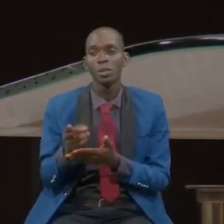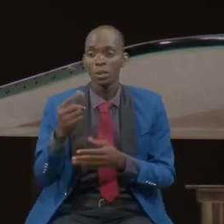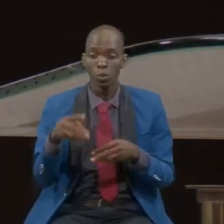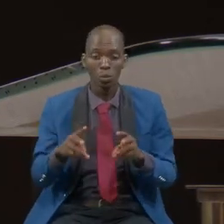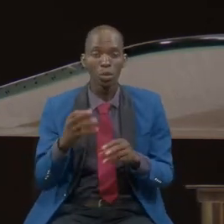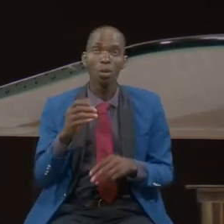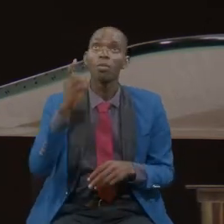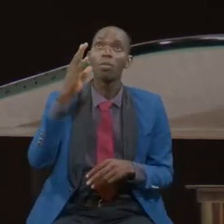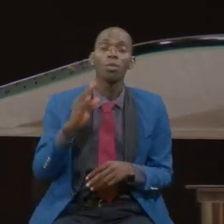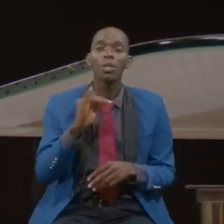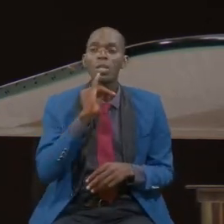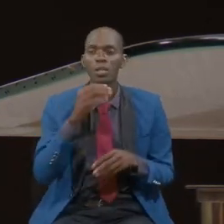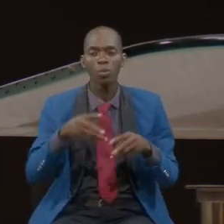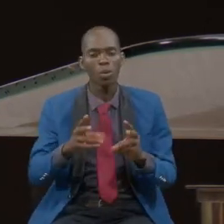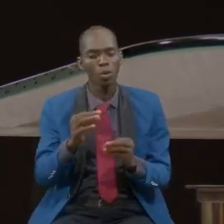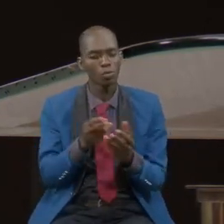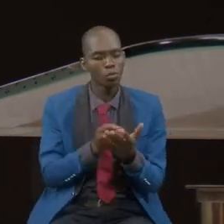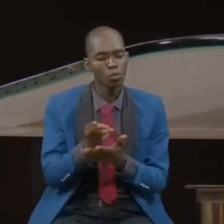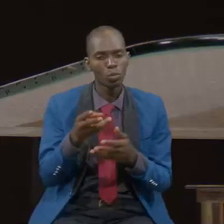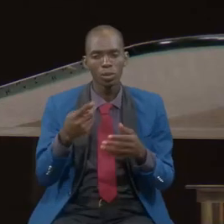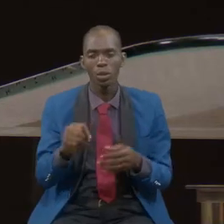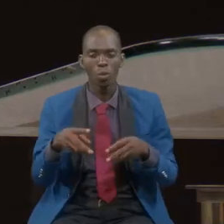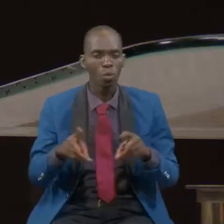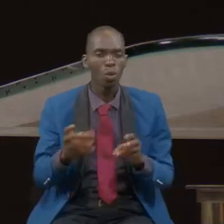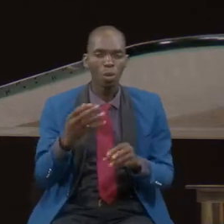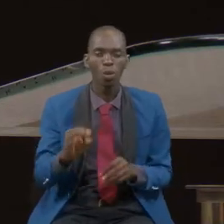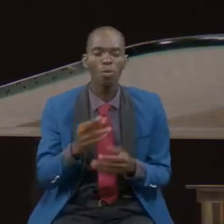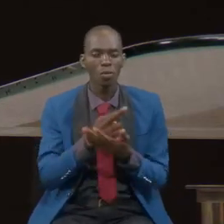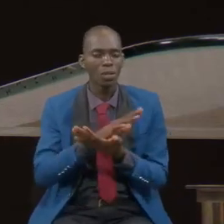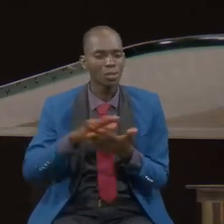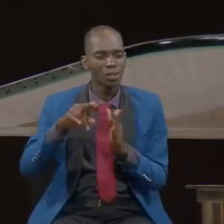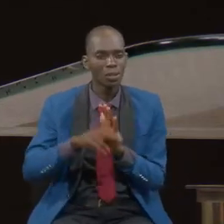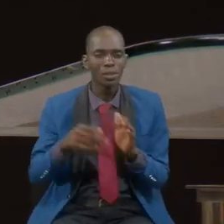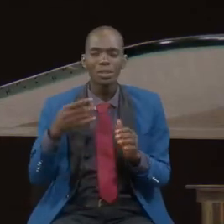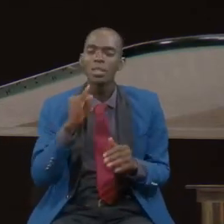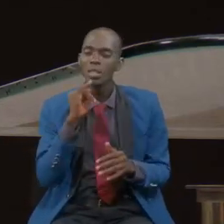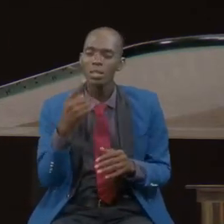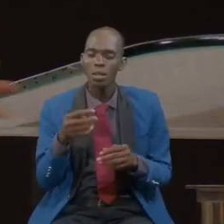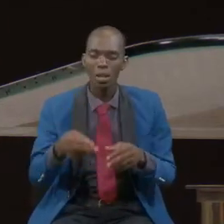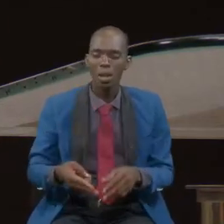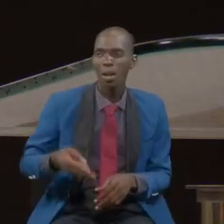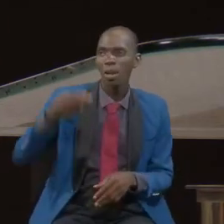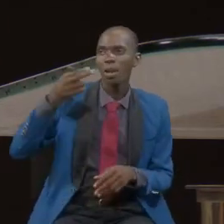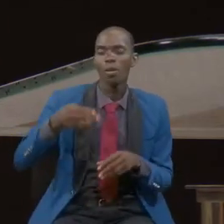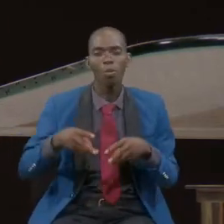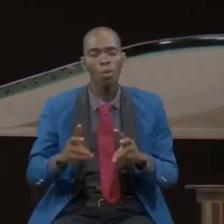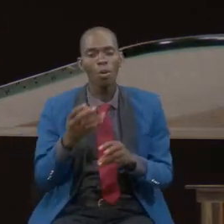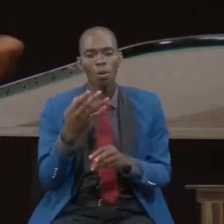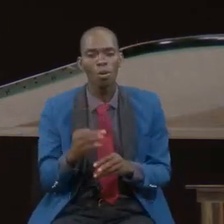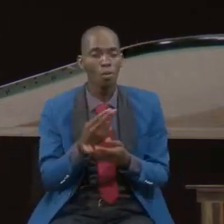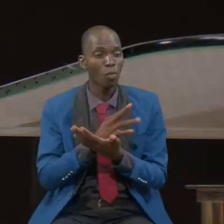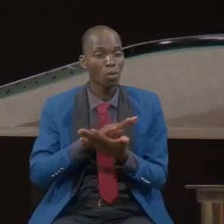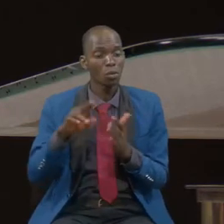Dieu c'est la voix de la vérité c'est la voix de la justice c'est la voix de la sainteté et il